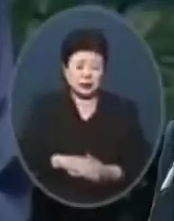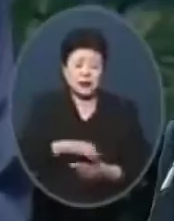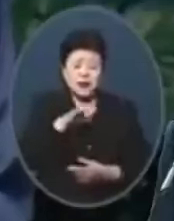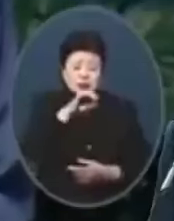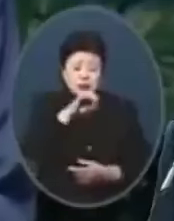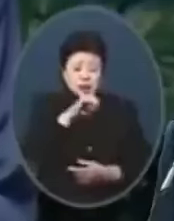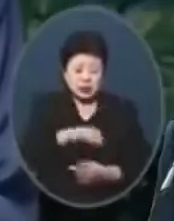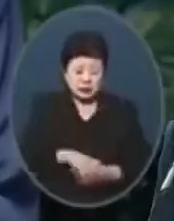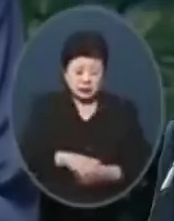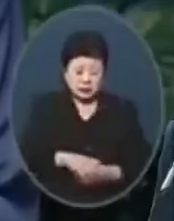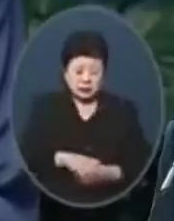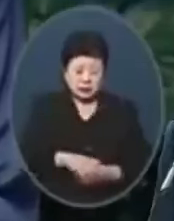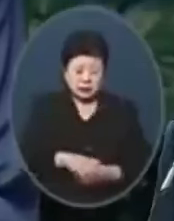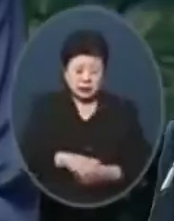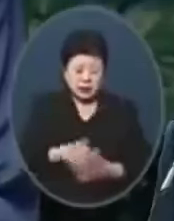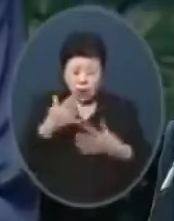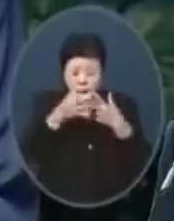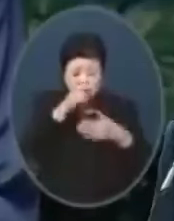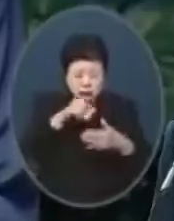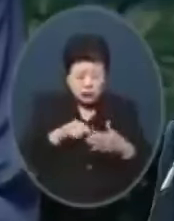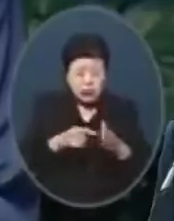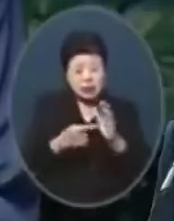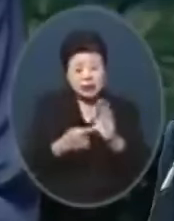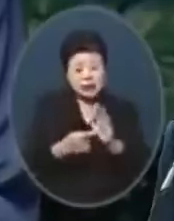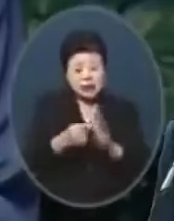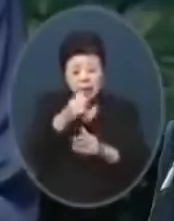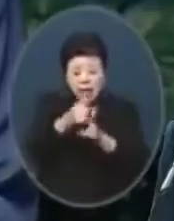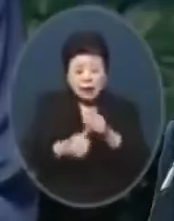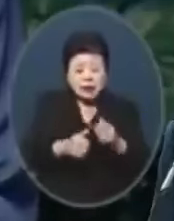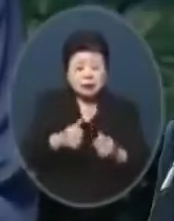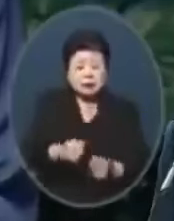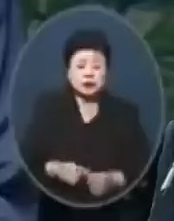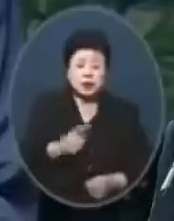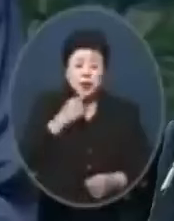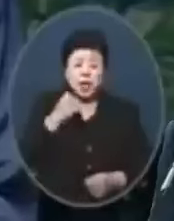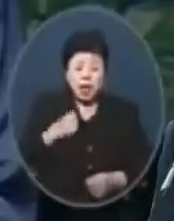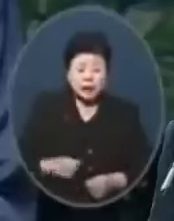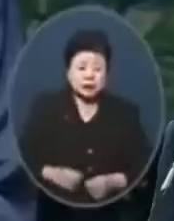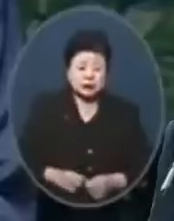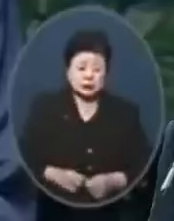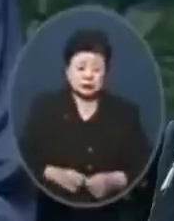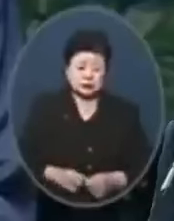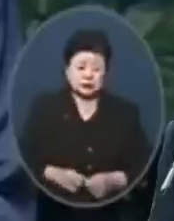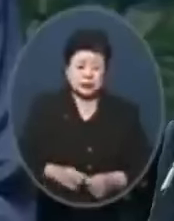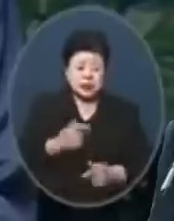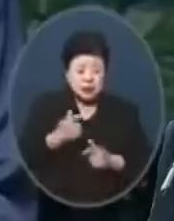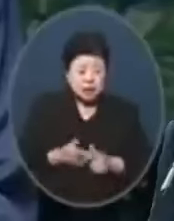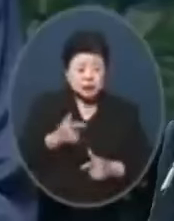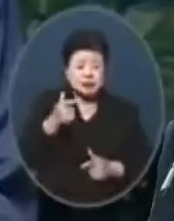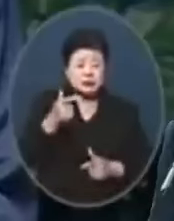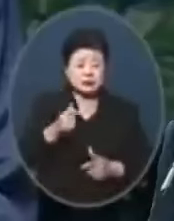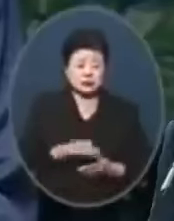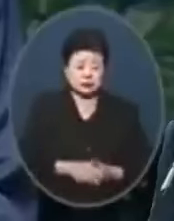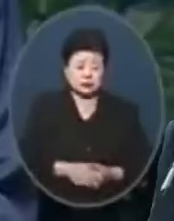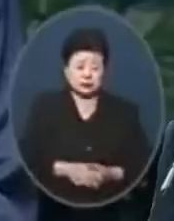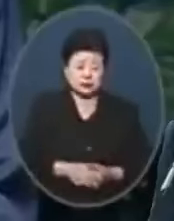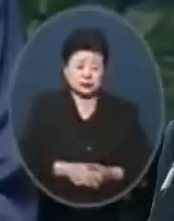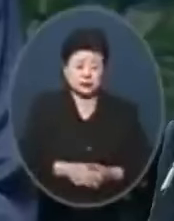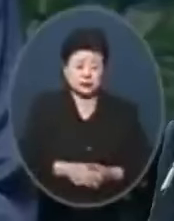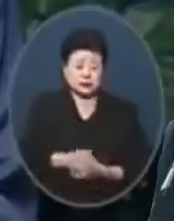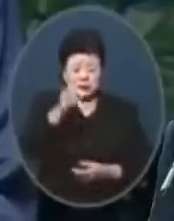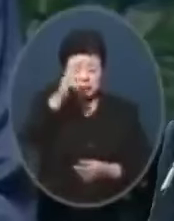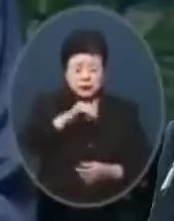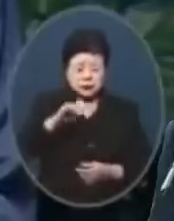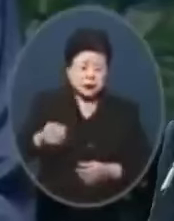원망하는데 환상 가운데 나타난 하나님은 자기와 같은 아버지로서 예수님을